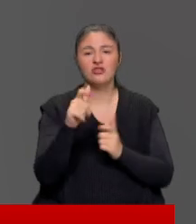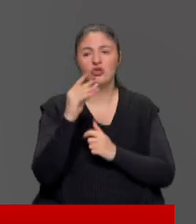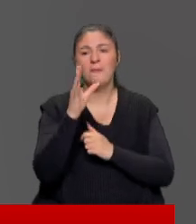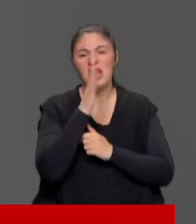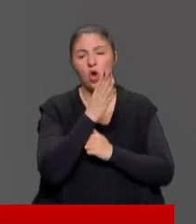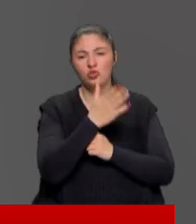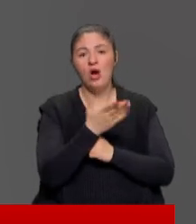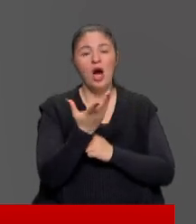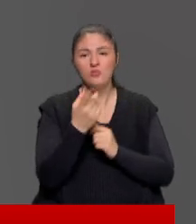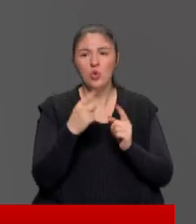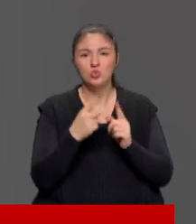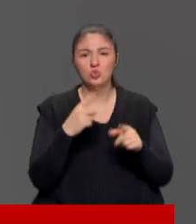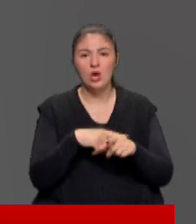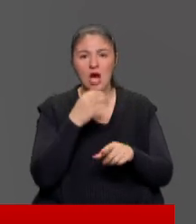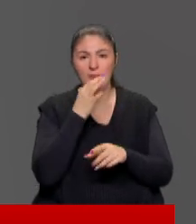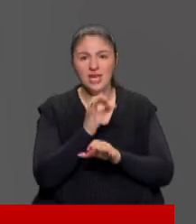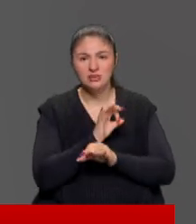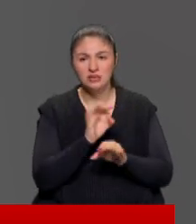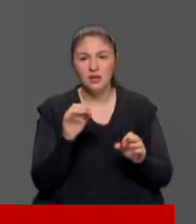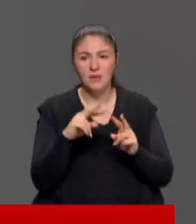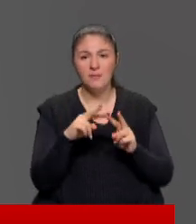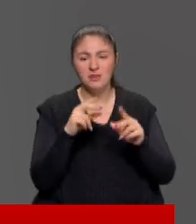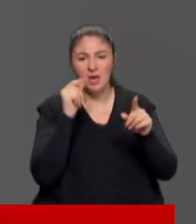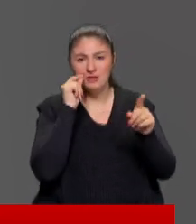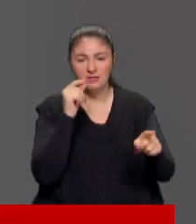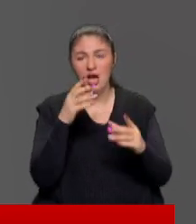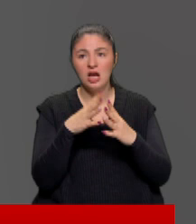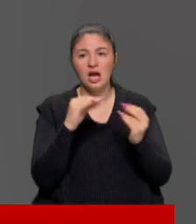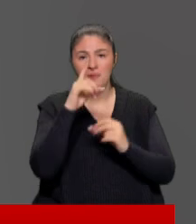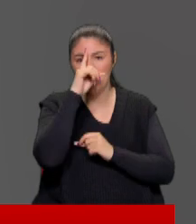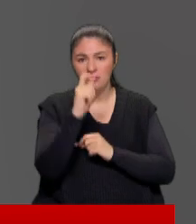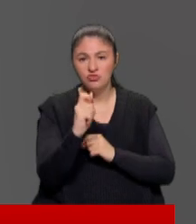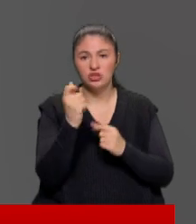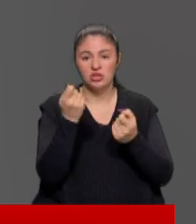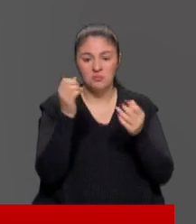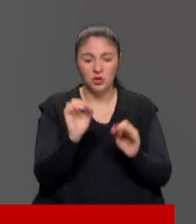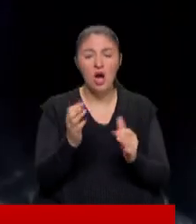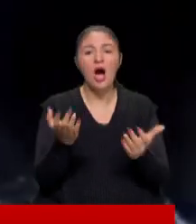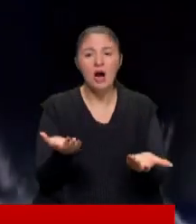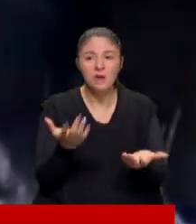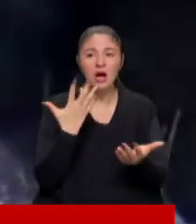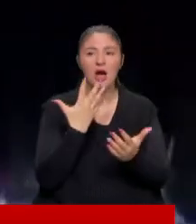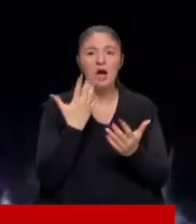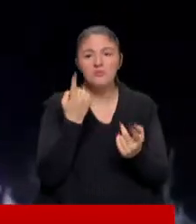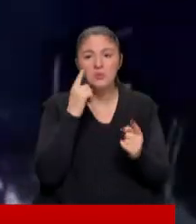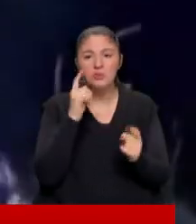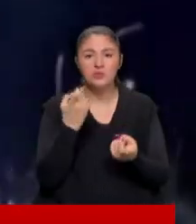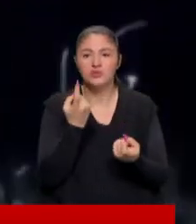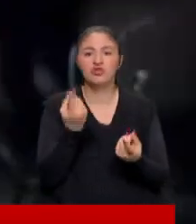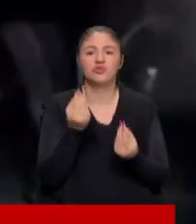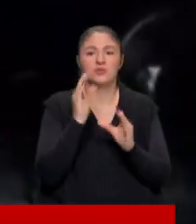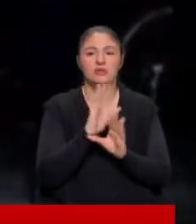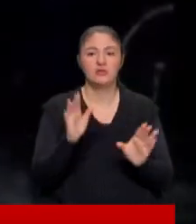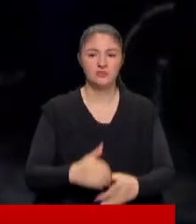taşındığını biliyordu ancak uzunca bir süre haber alamadılar Mehmet Hakkan'dan. Kayıp başvurusu işleme alındı ancak kayda değer bir bulguya